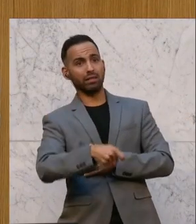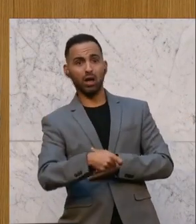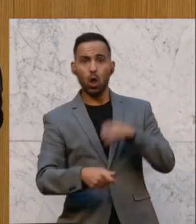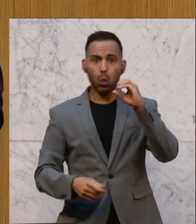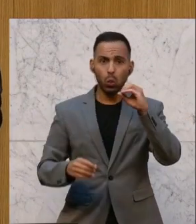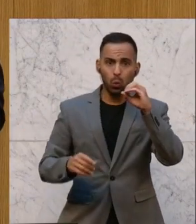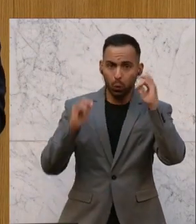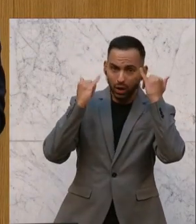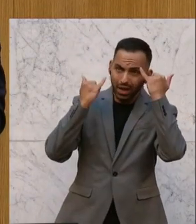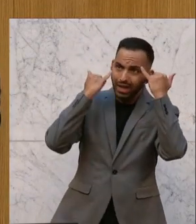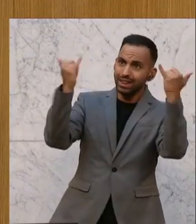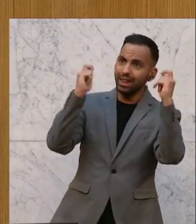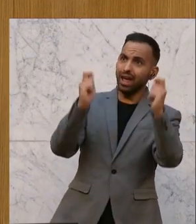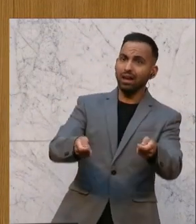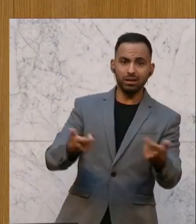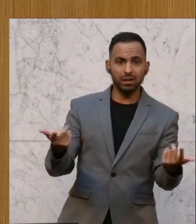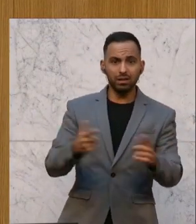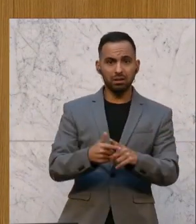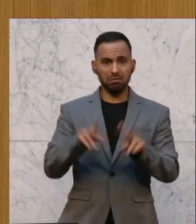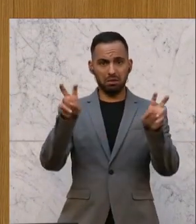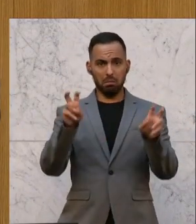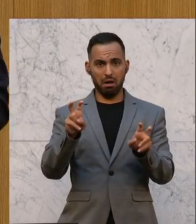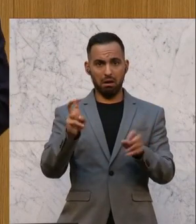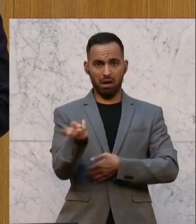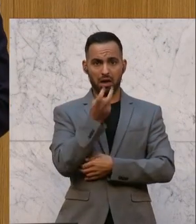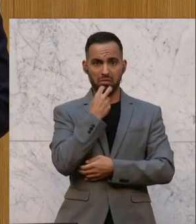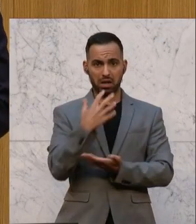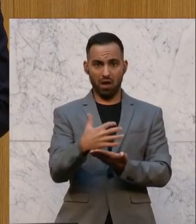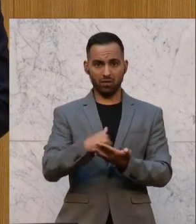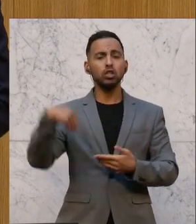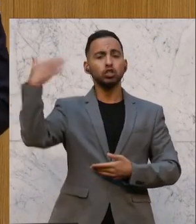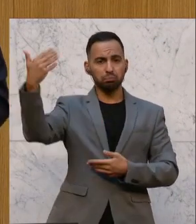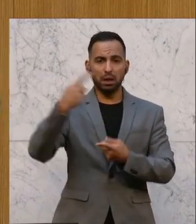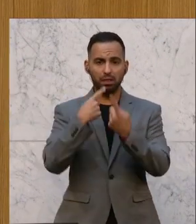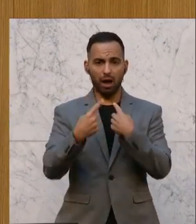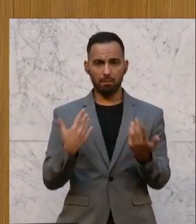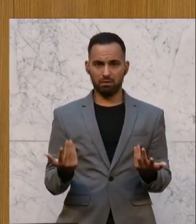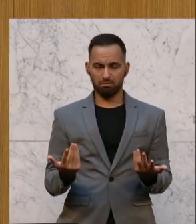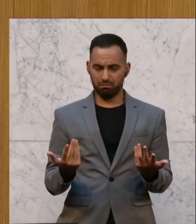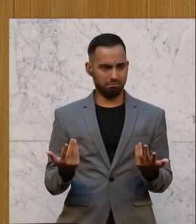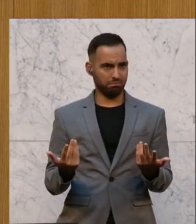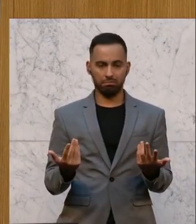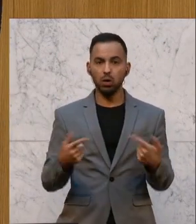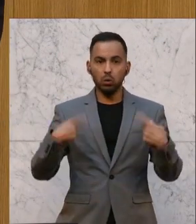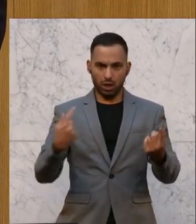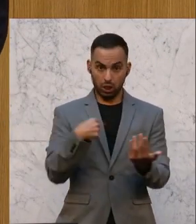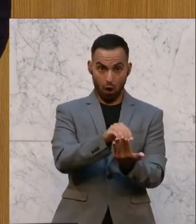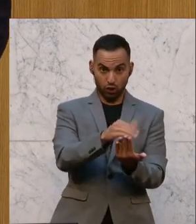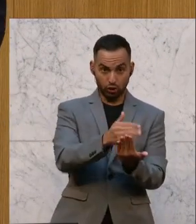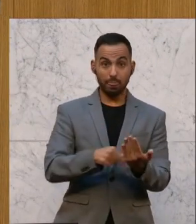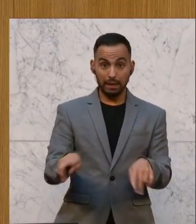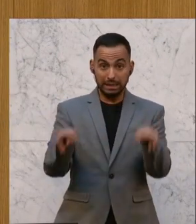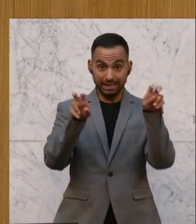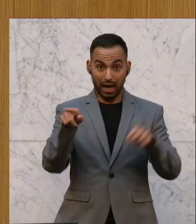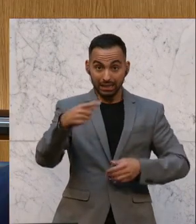Idee, sondern unverbindlicher Entschließungsantrag zum Thema Energieeffizienz. Aber dazu reden wir eh später. Und dann haben Sie, ich habe mir das notiert,